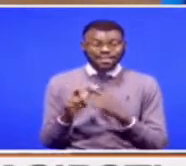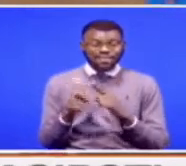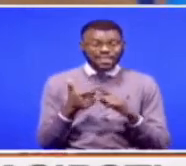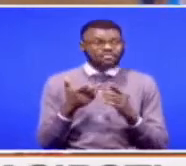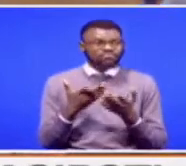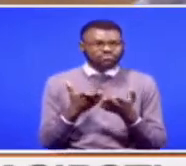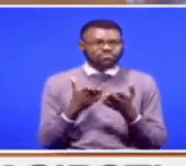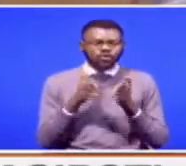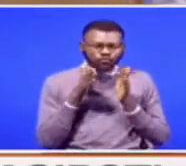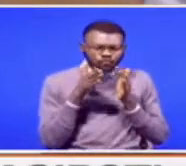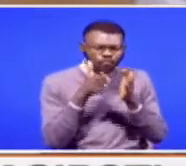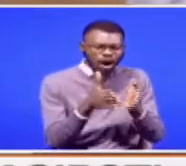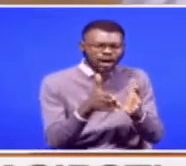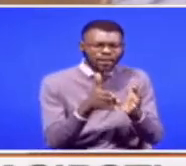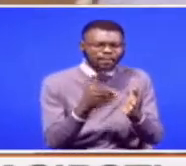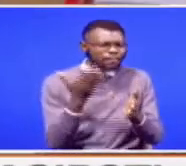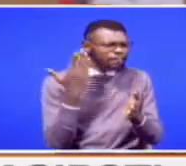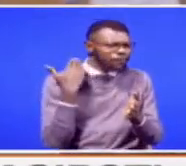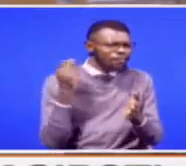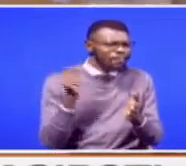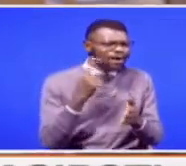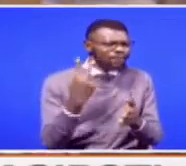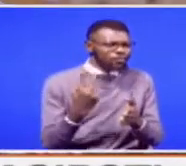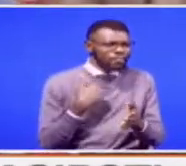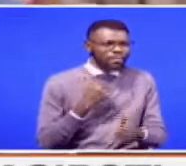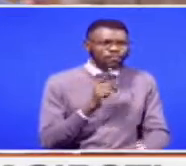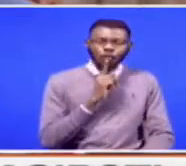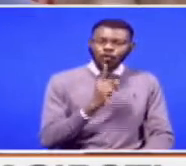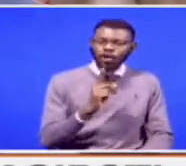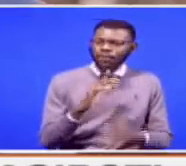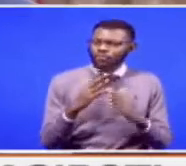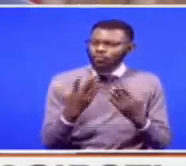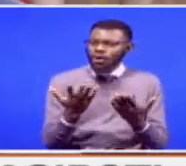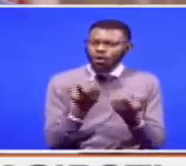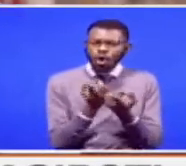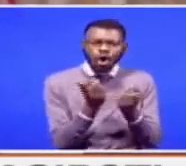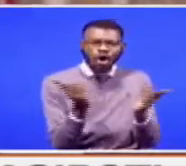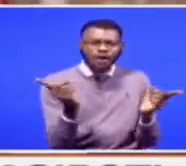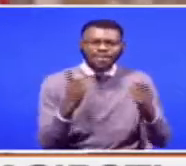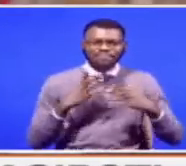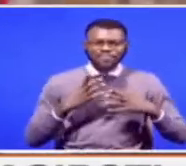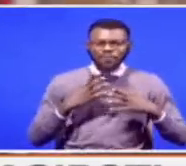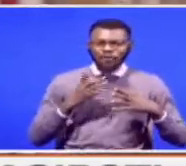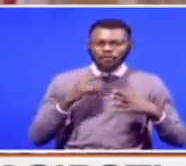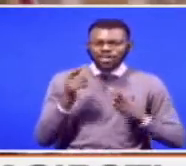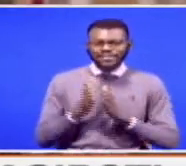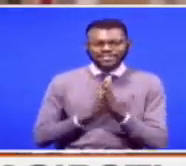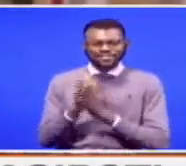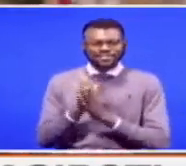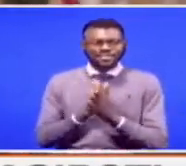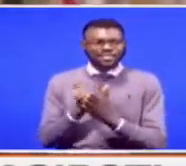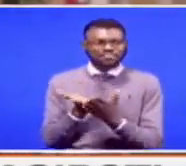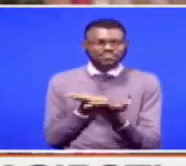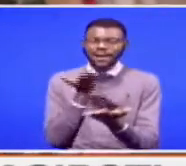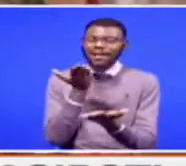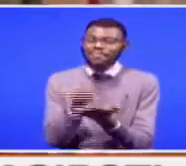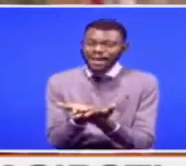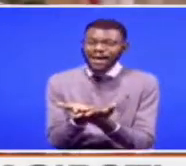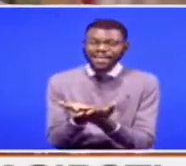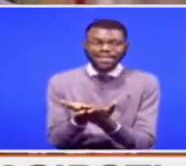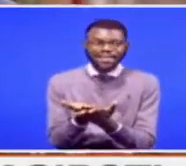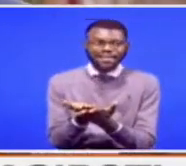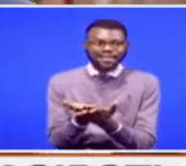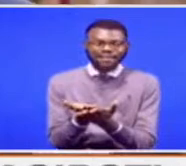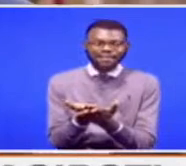the directive that I gave in February, which is every applicant of a passport must receive it